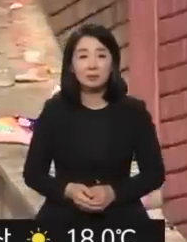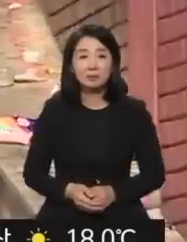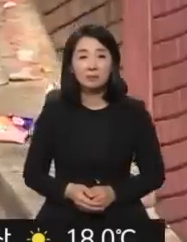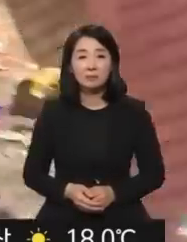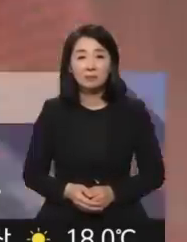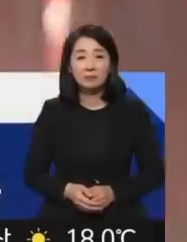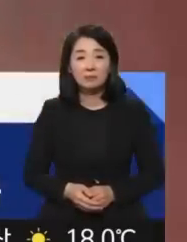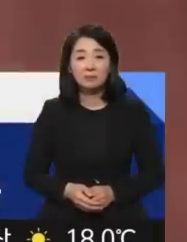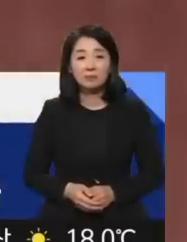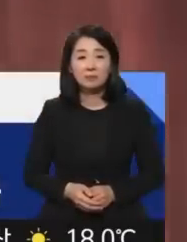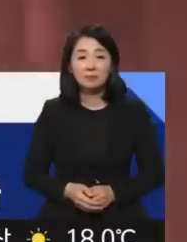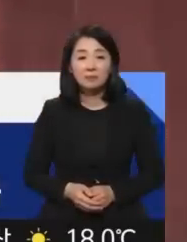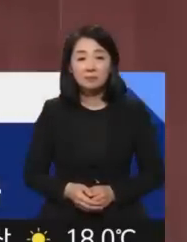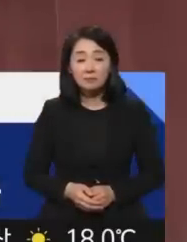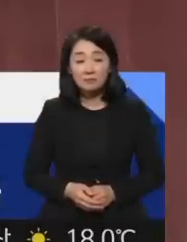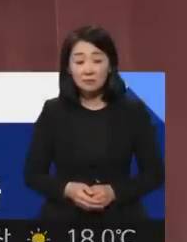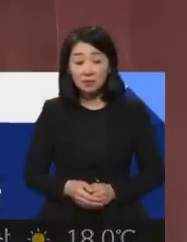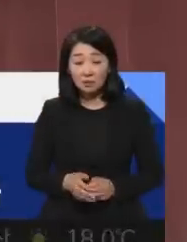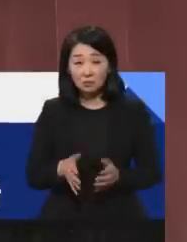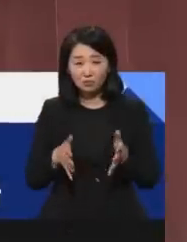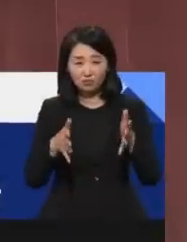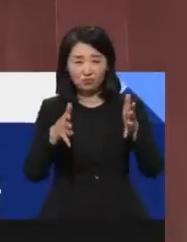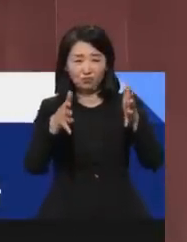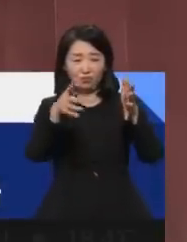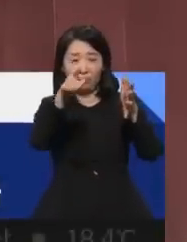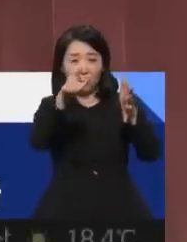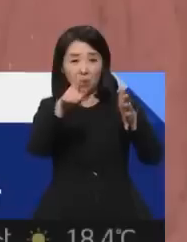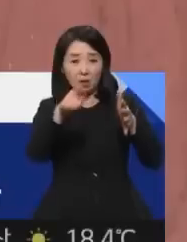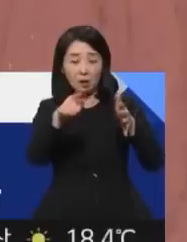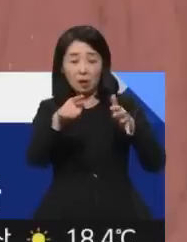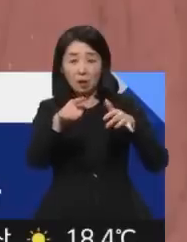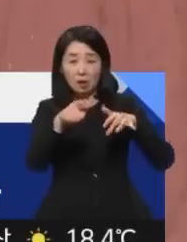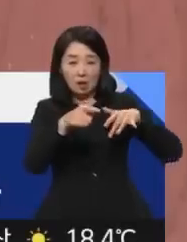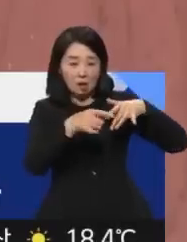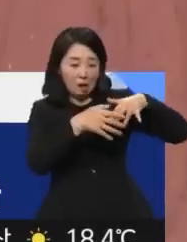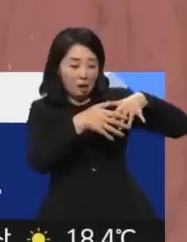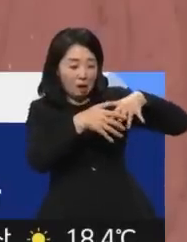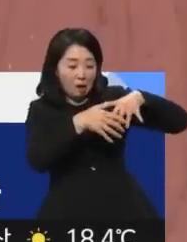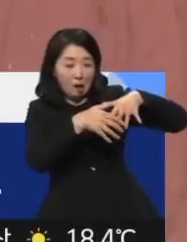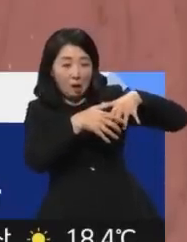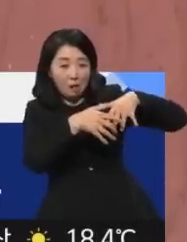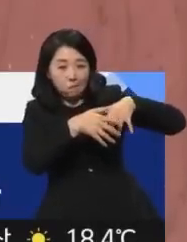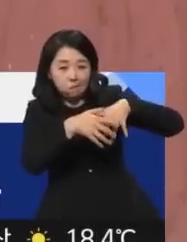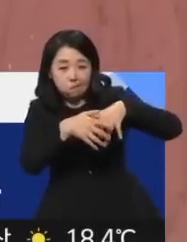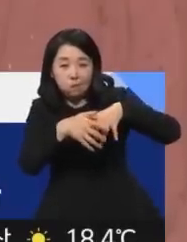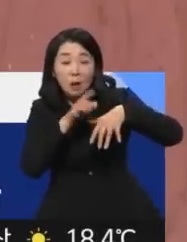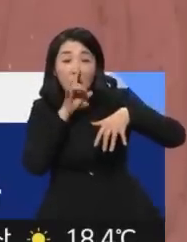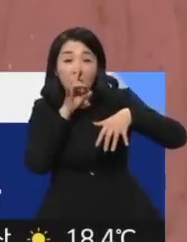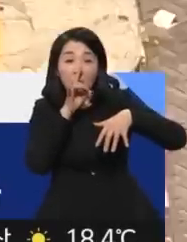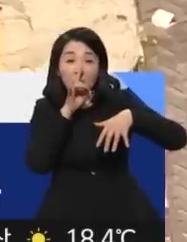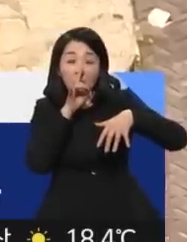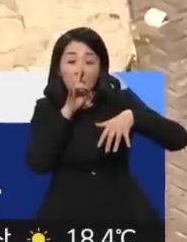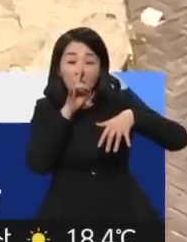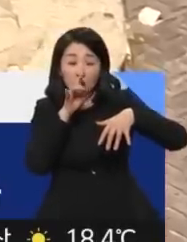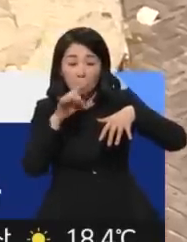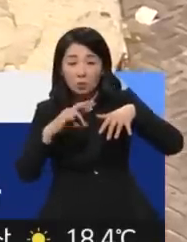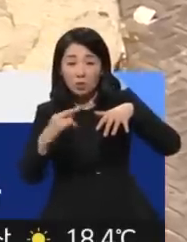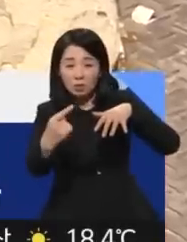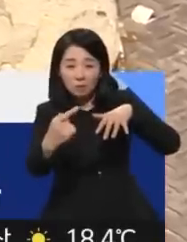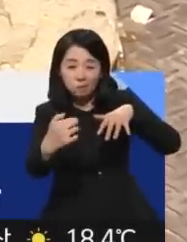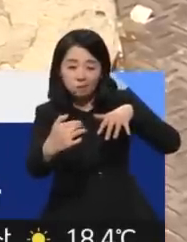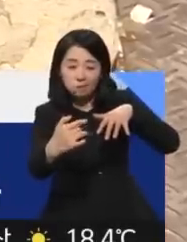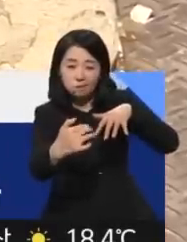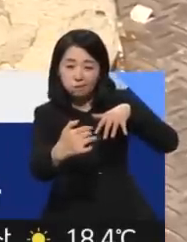위에 얼마나 많은 사람들이 정체돼갖고 꼼짝도 못하는데 1번 출구에서 어마어마한 인구가 올라와서